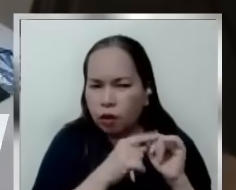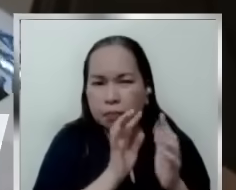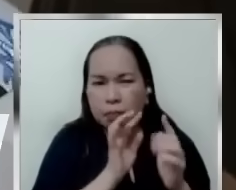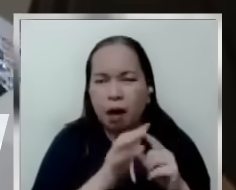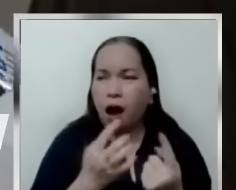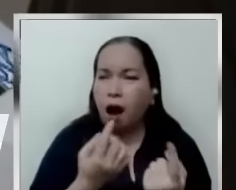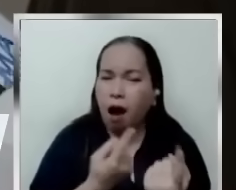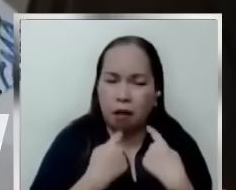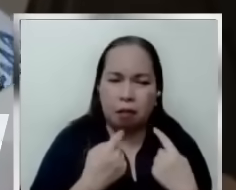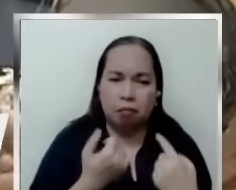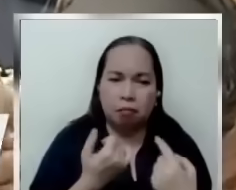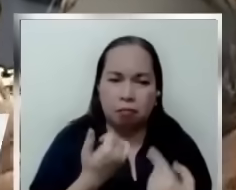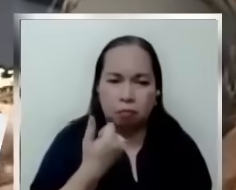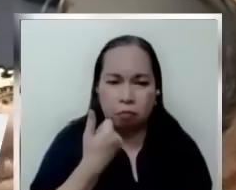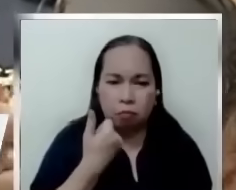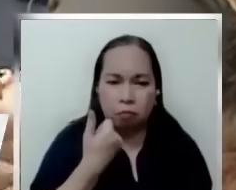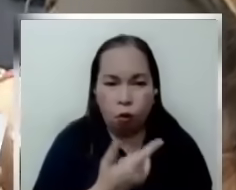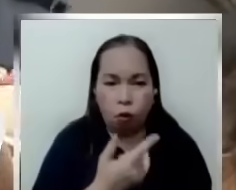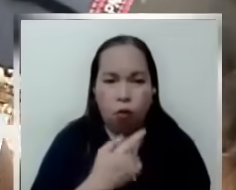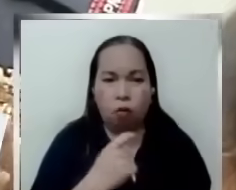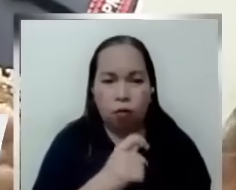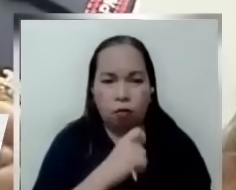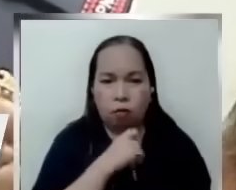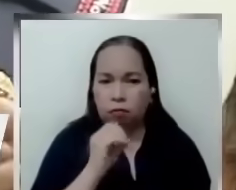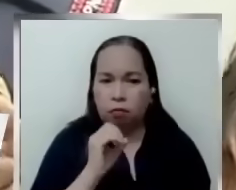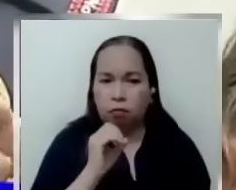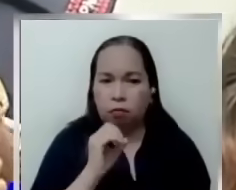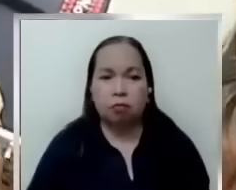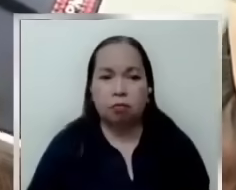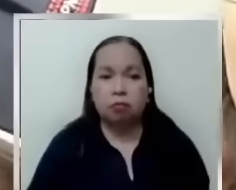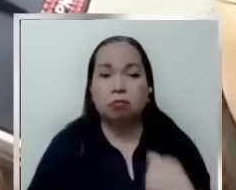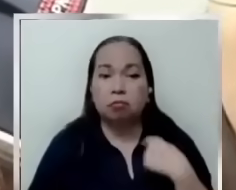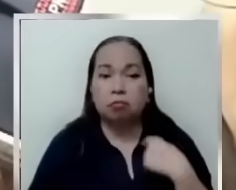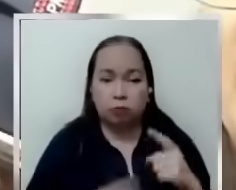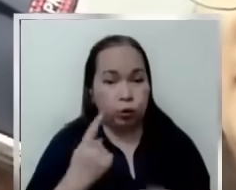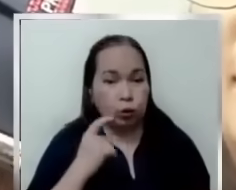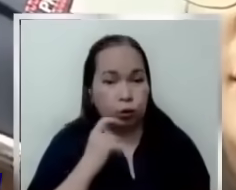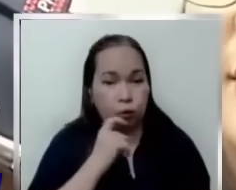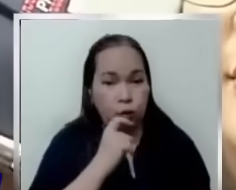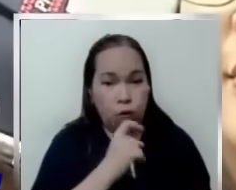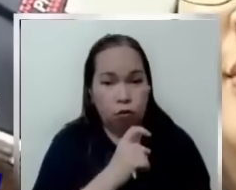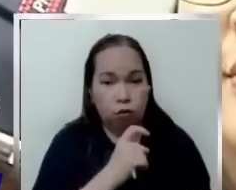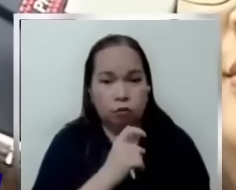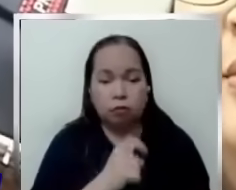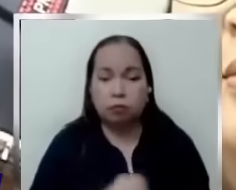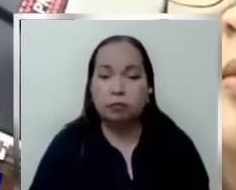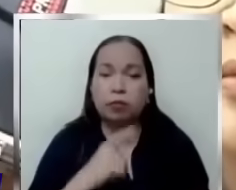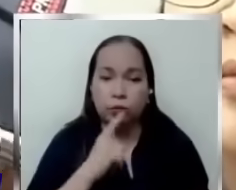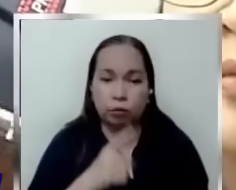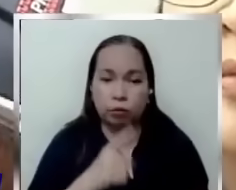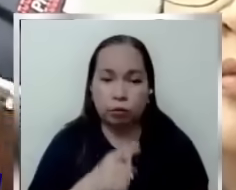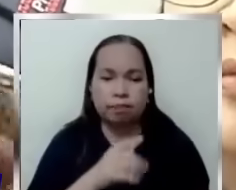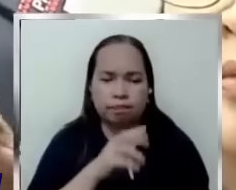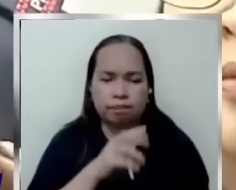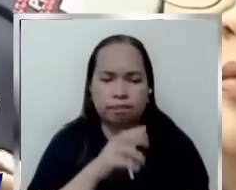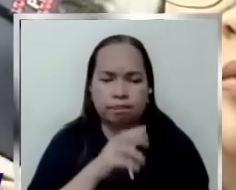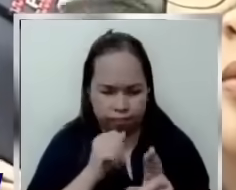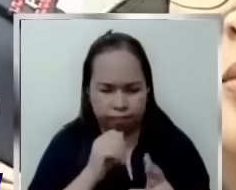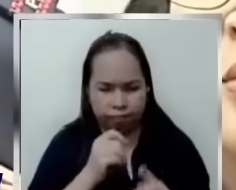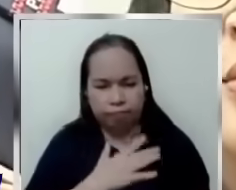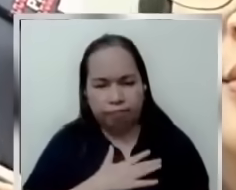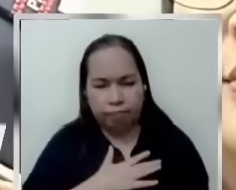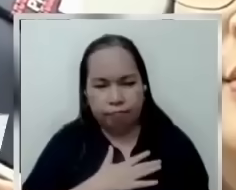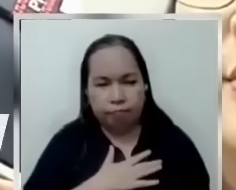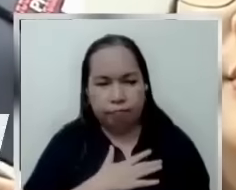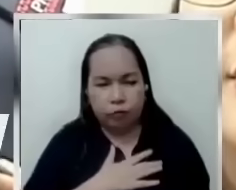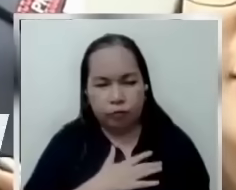text messages. I have to talk with him muna, although I salute his gesture of parang